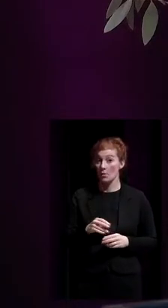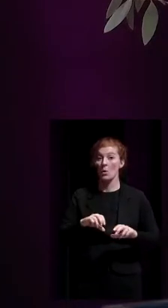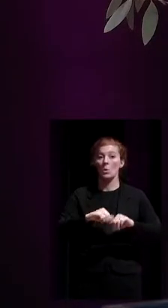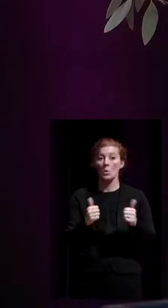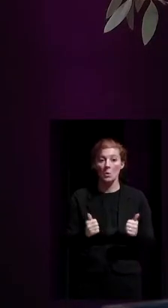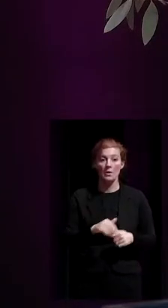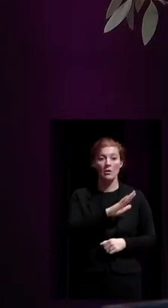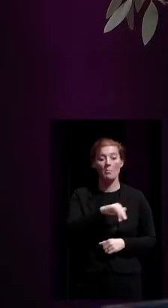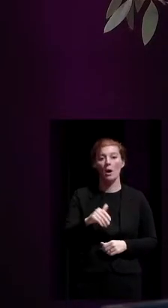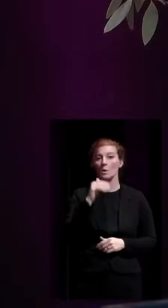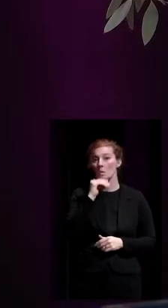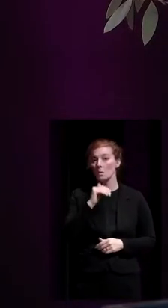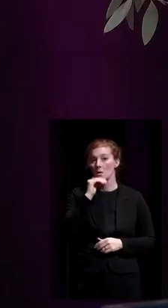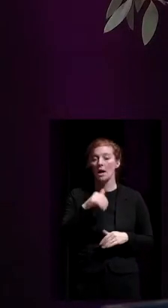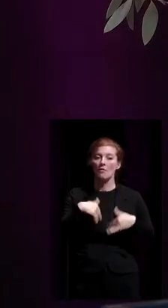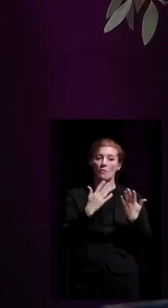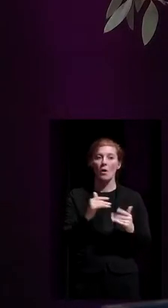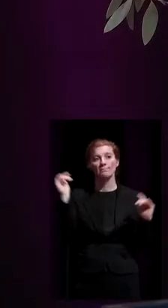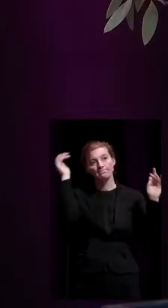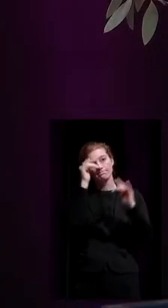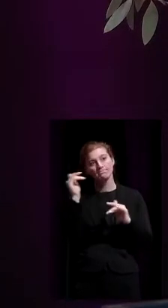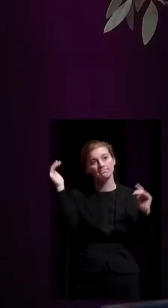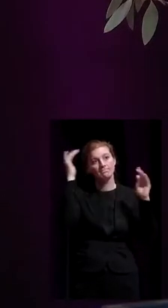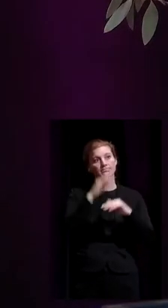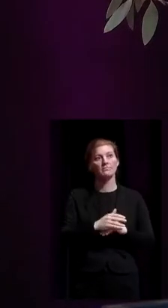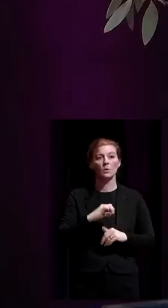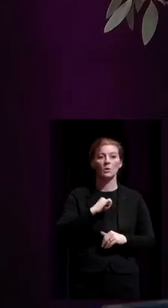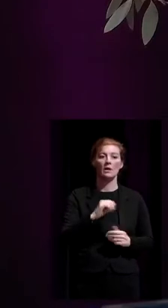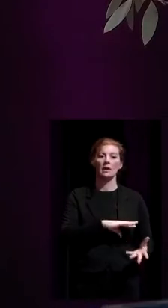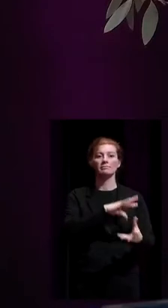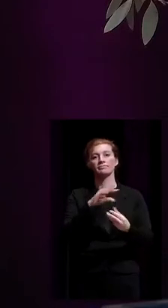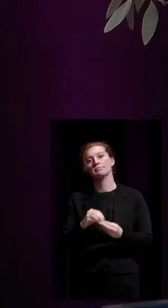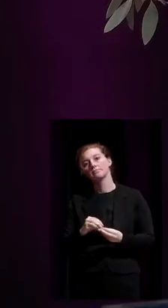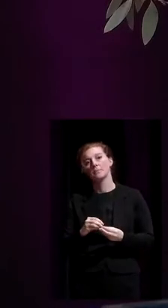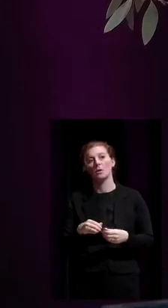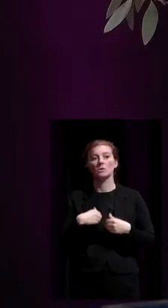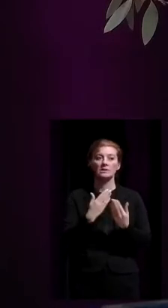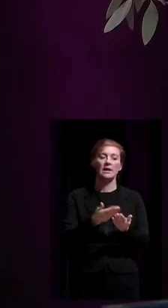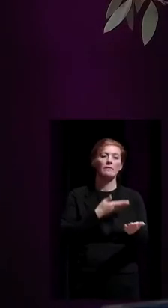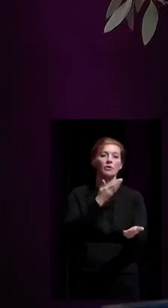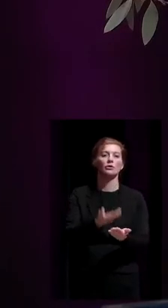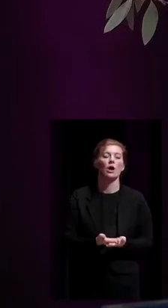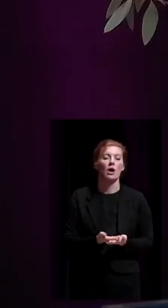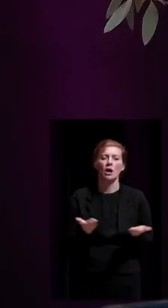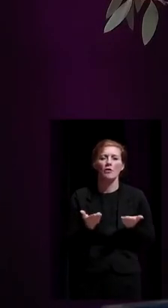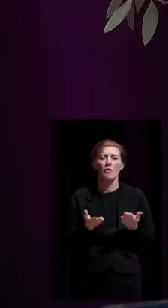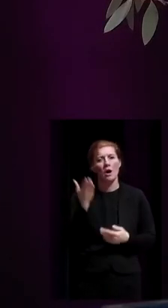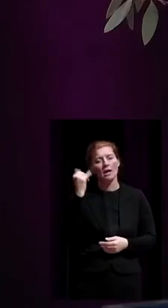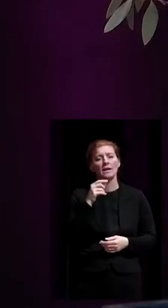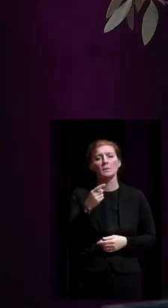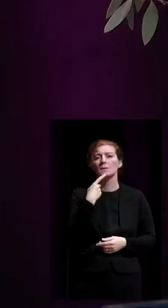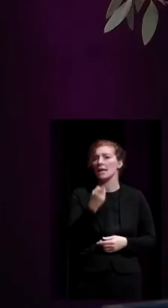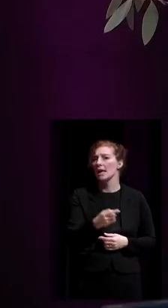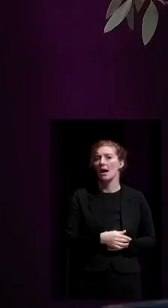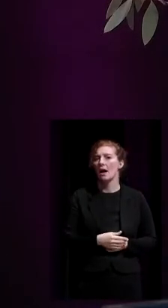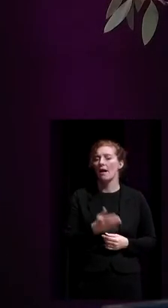och unga få reflektera och dra sina slutsatser och komma med förslag. Vad kan du säga? Vad ger du och